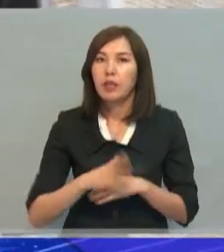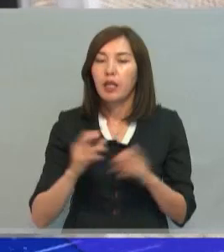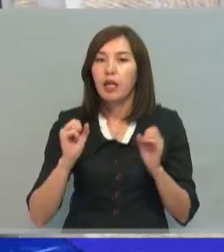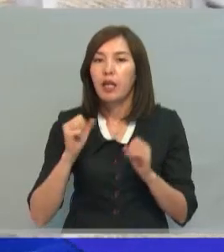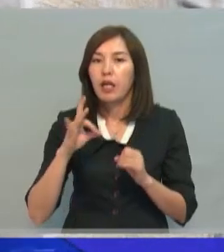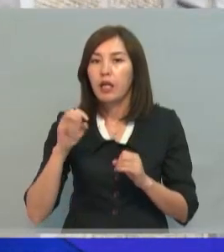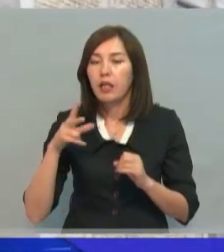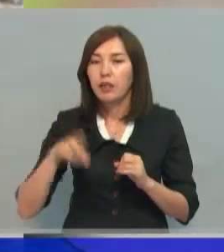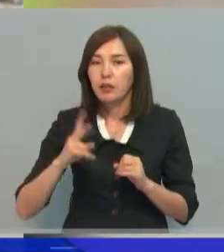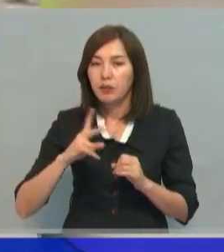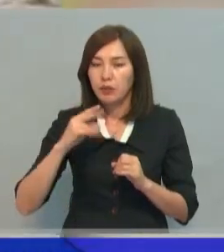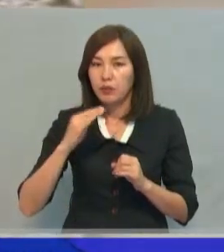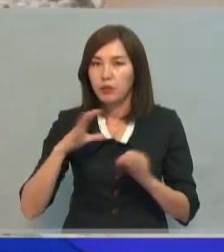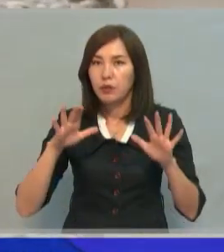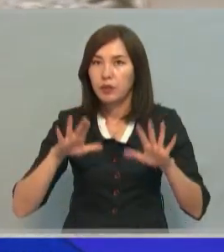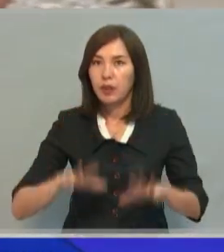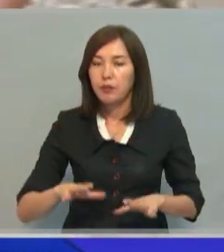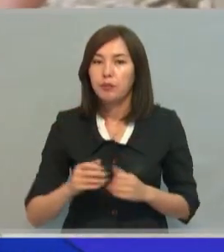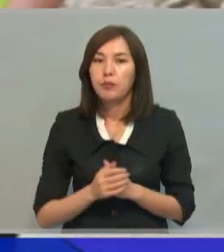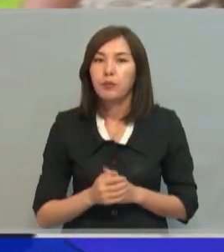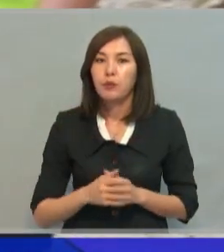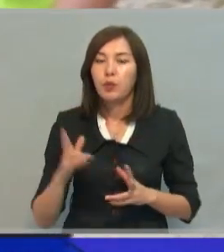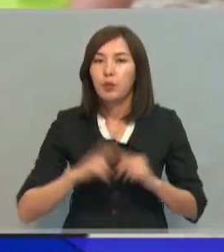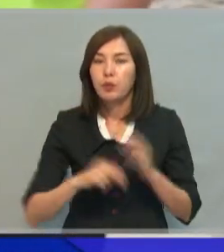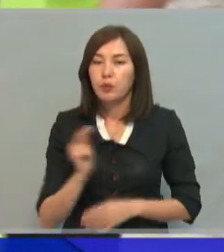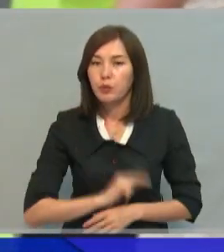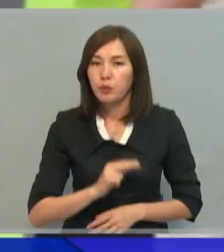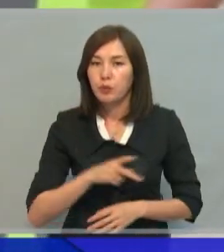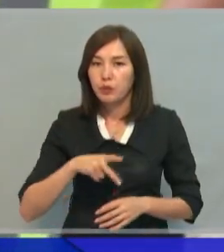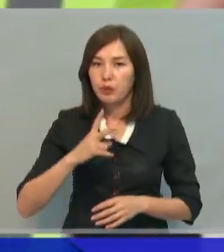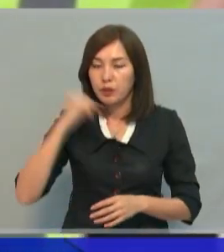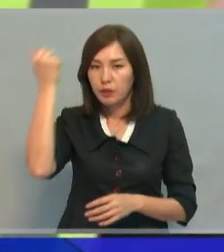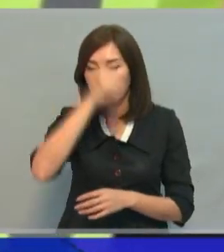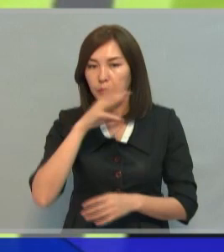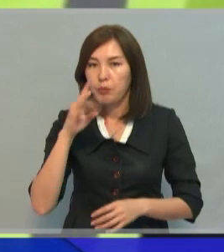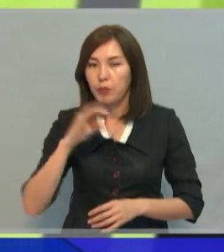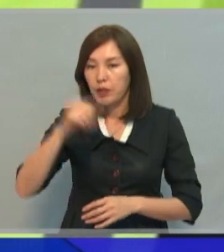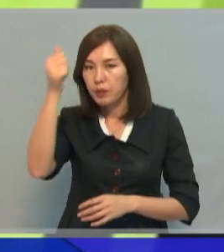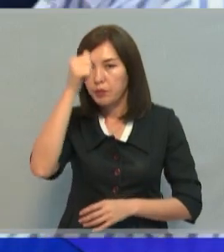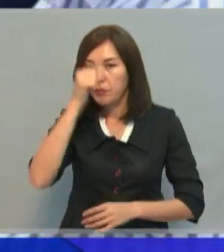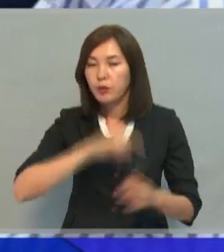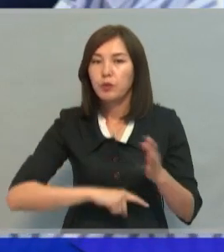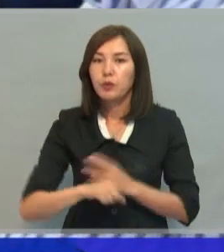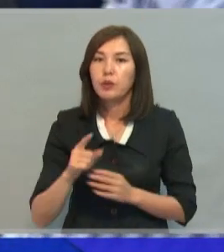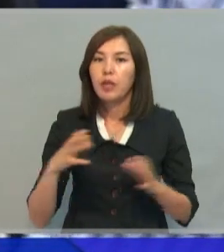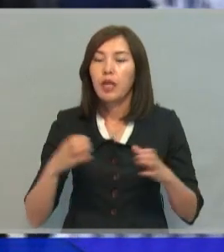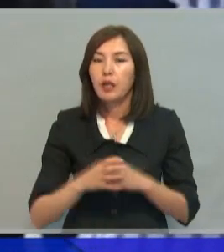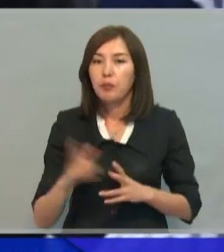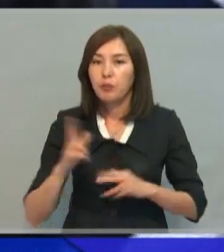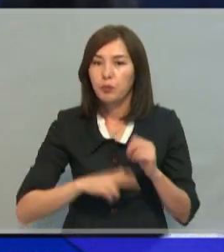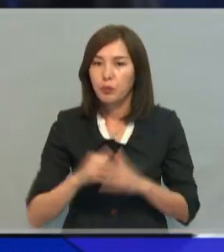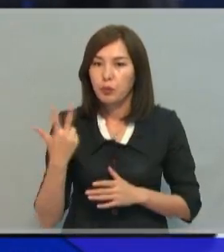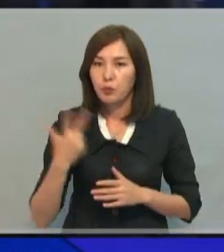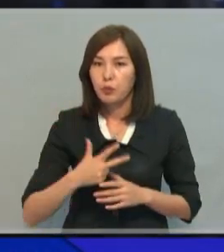арна 2002 жауапкершілігі шектеулі серіктестігі. Құрылыс жұмыстары 2020 жылдың наурыз айында басталған еді. Мердігер мекеме